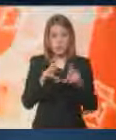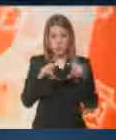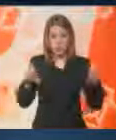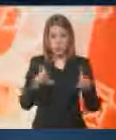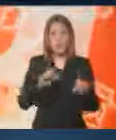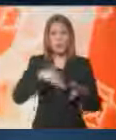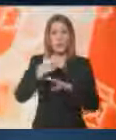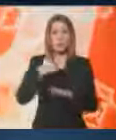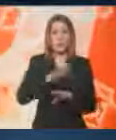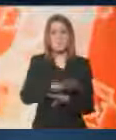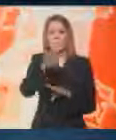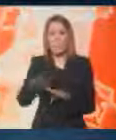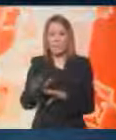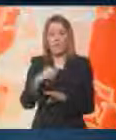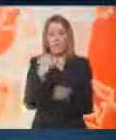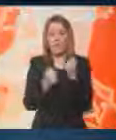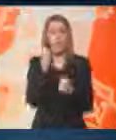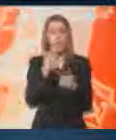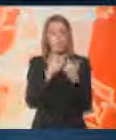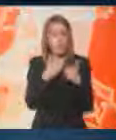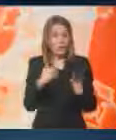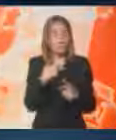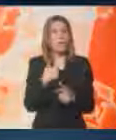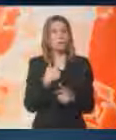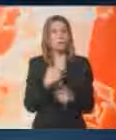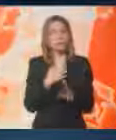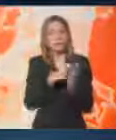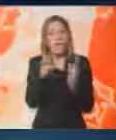će da parkiramo kola. Ako dozvole da vozimo i dalje, vozimo, ako ne.